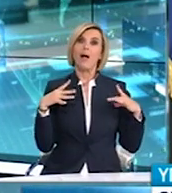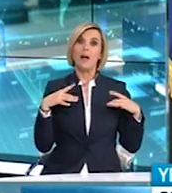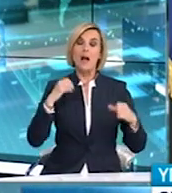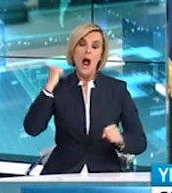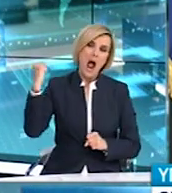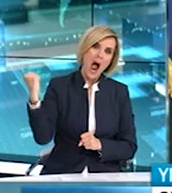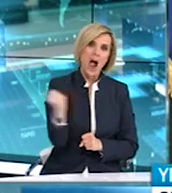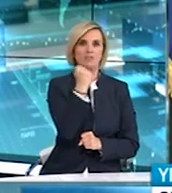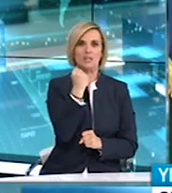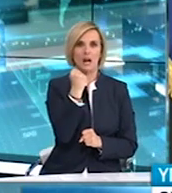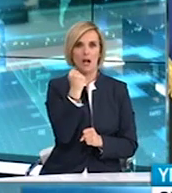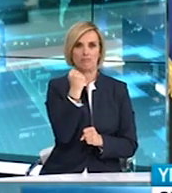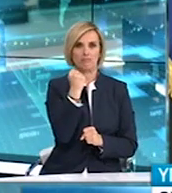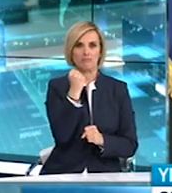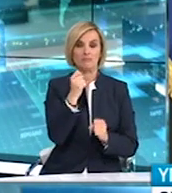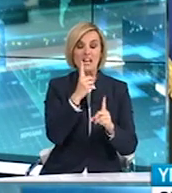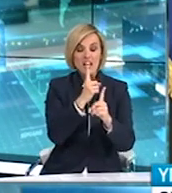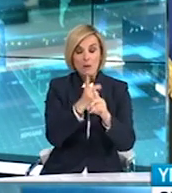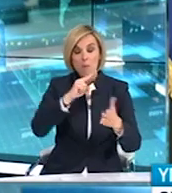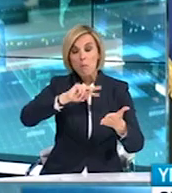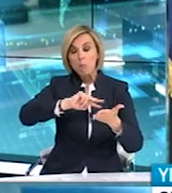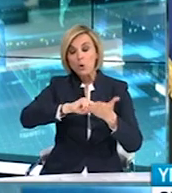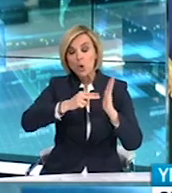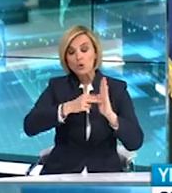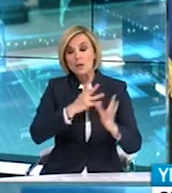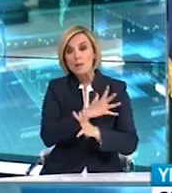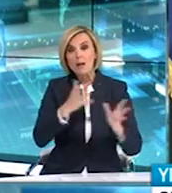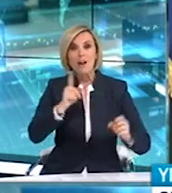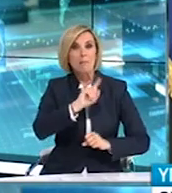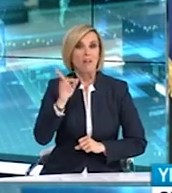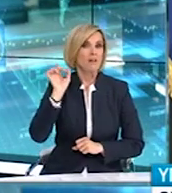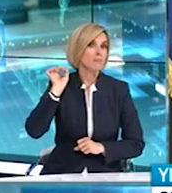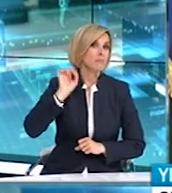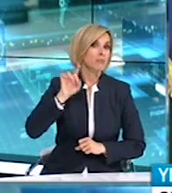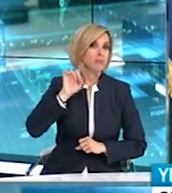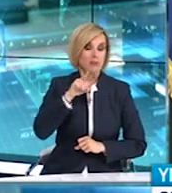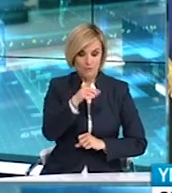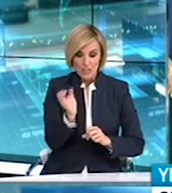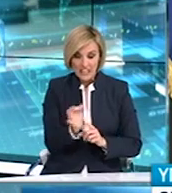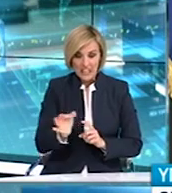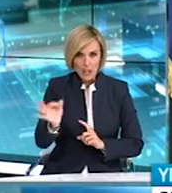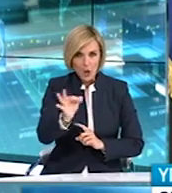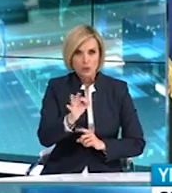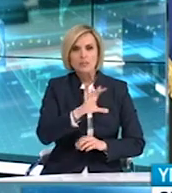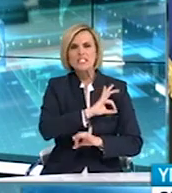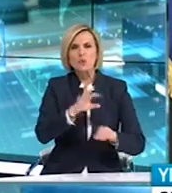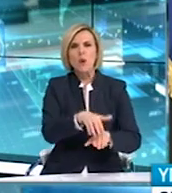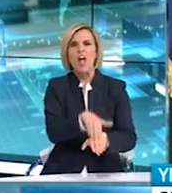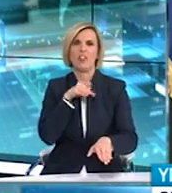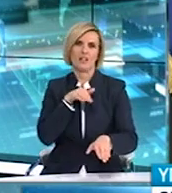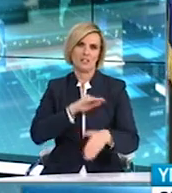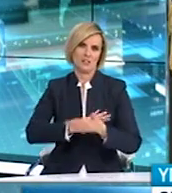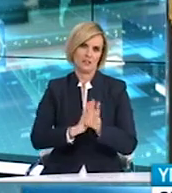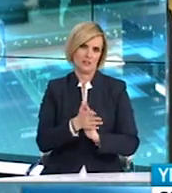κρατιούνται για πολύ καιρό. Χρειάζεται ιδιαίτερη προσοχή να μην αμιλούμε στα μέτρα, γιατί ο ιός θα μας εκδικηθεί.